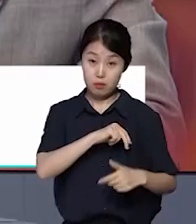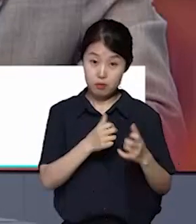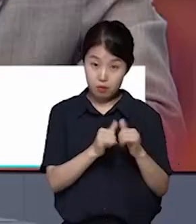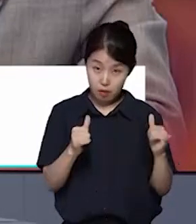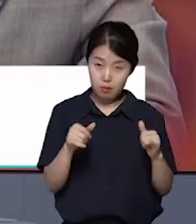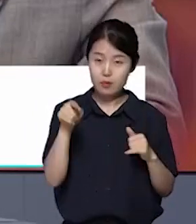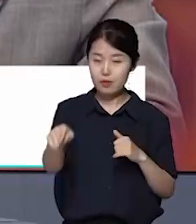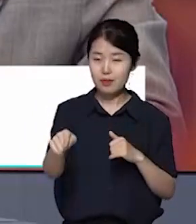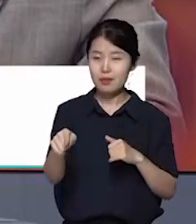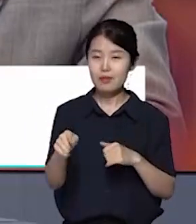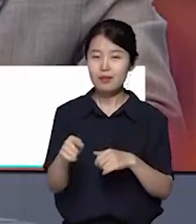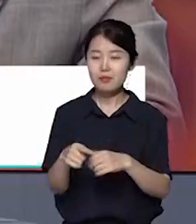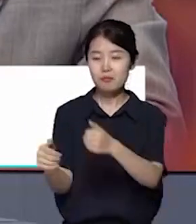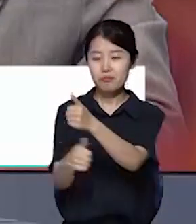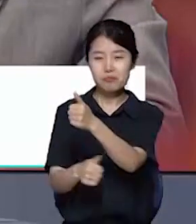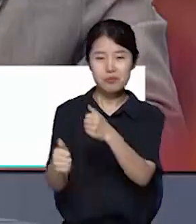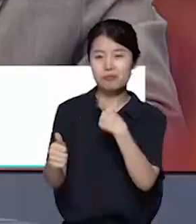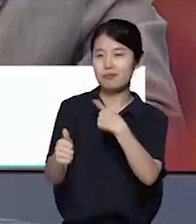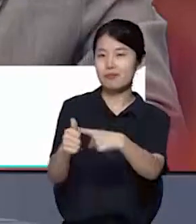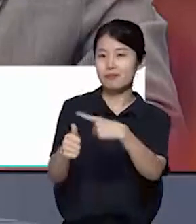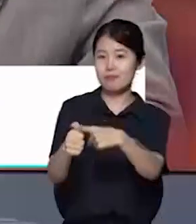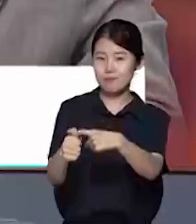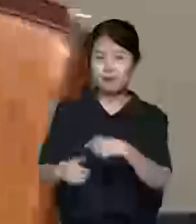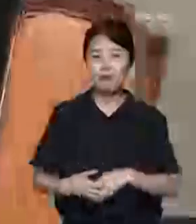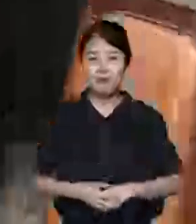비판했습니다. 구영슬 기자의 보도입니다.